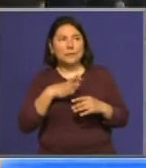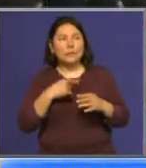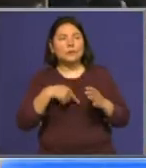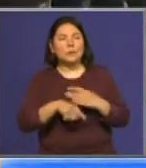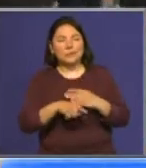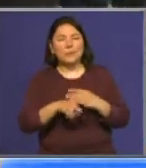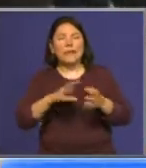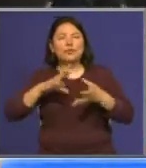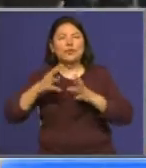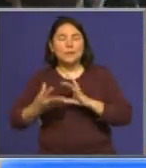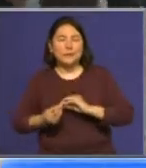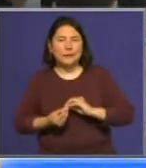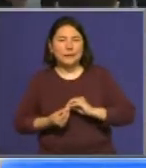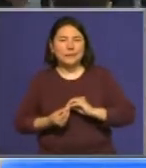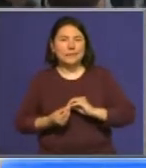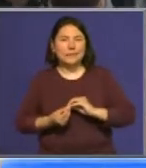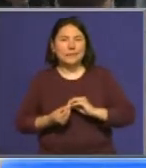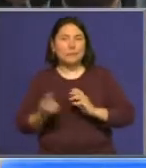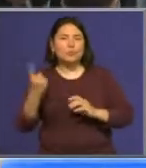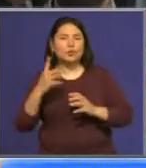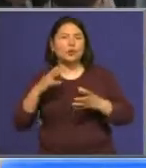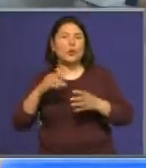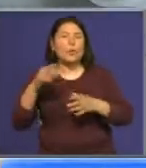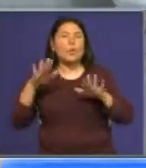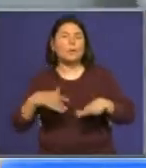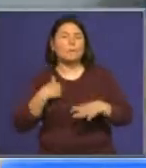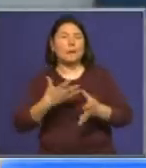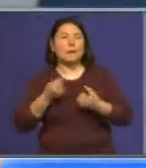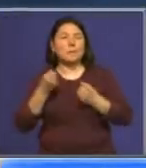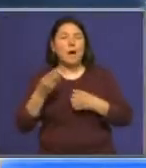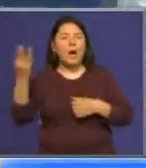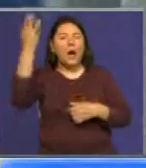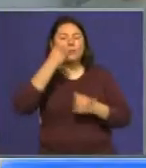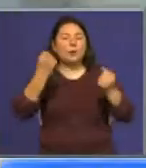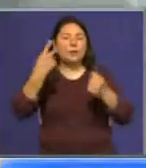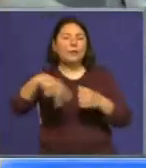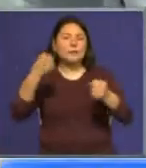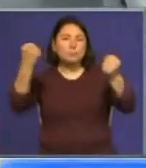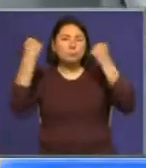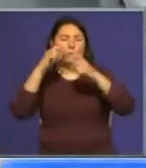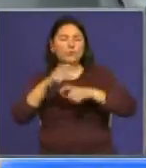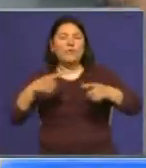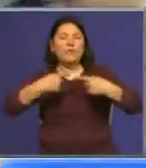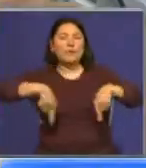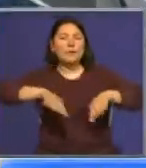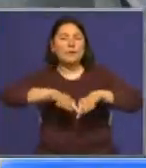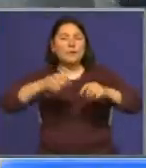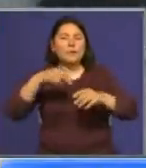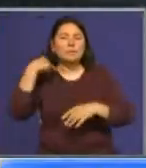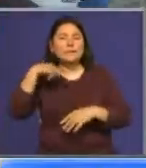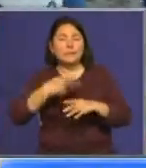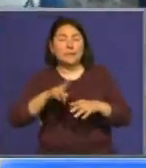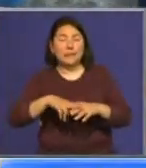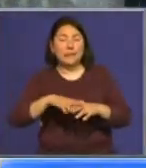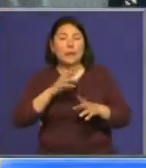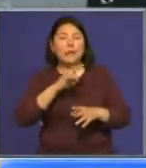Соның нәтижесінде бірінші орынға ие болдым. Ақтаулық 20 спортшыны бастап барған федерация президенті Арман Әбділда